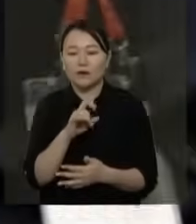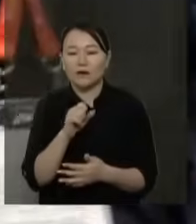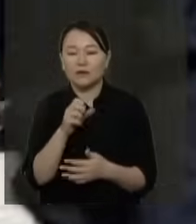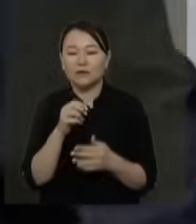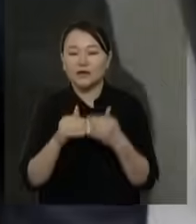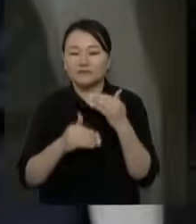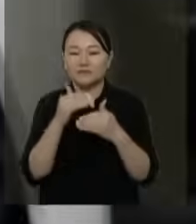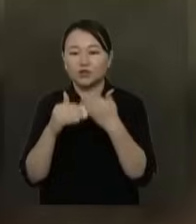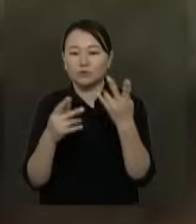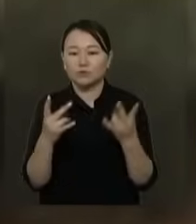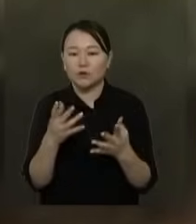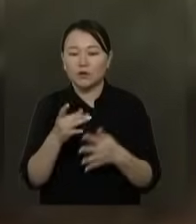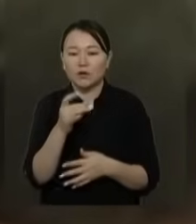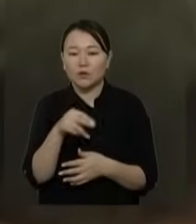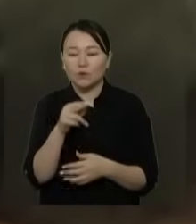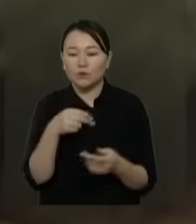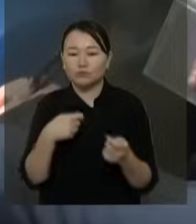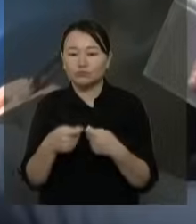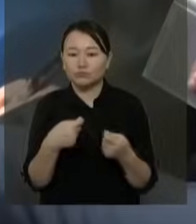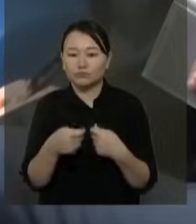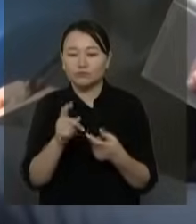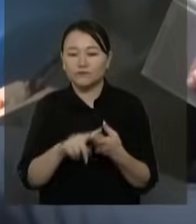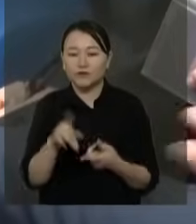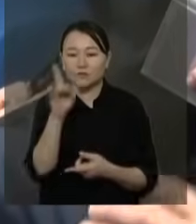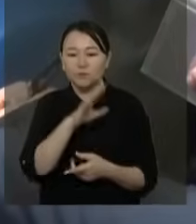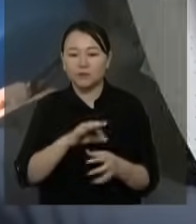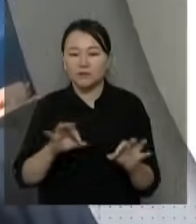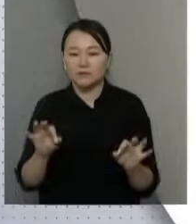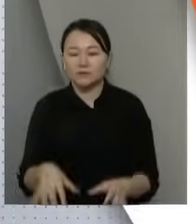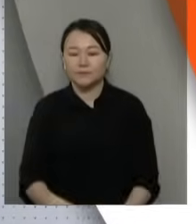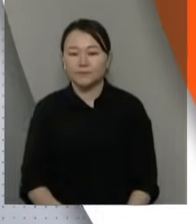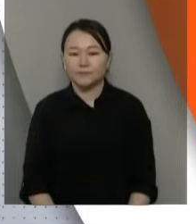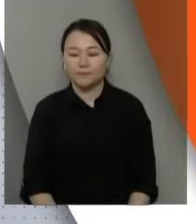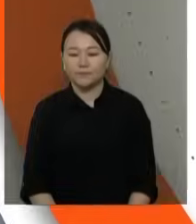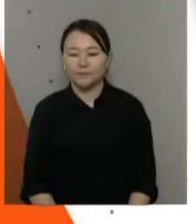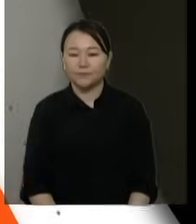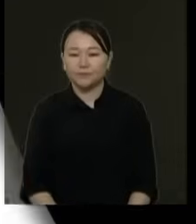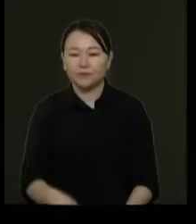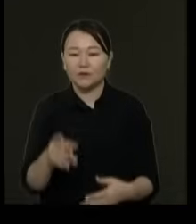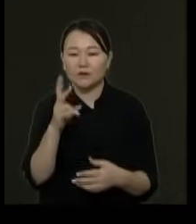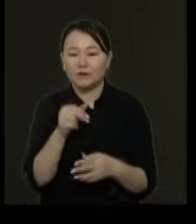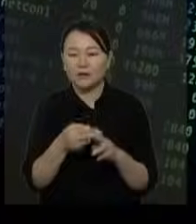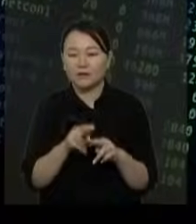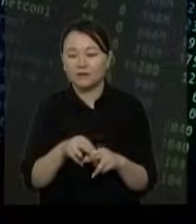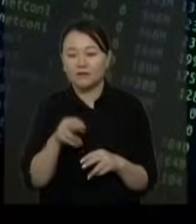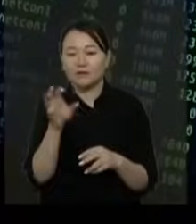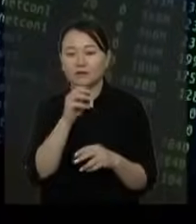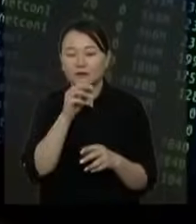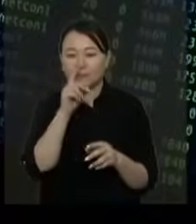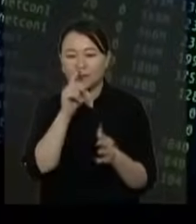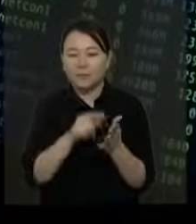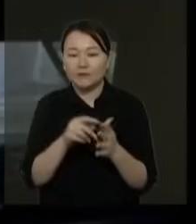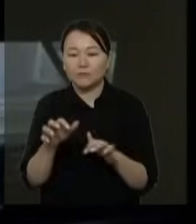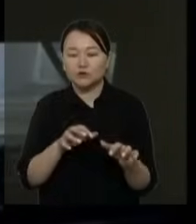О каком рекордном товарообороте между нашими республиками идет речь? На одни и те же грабли. С начала года